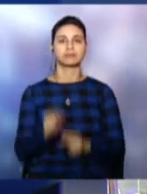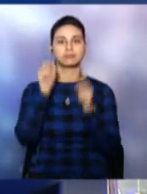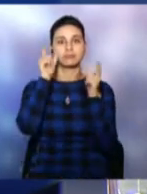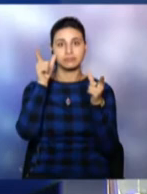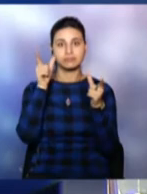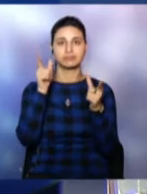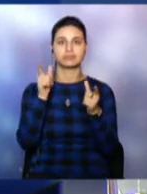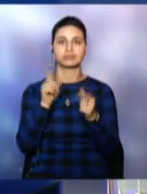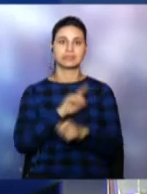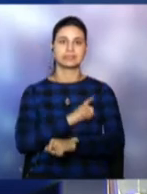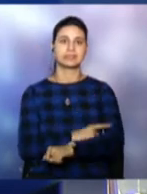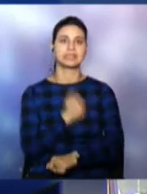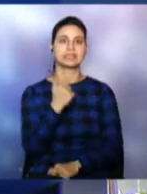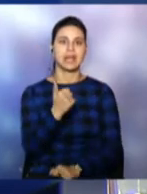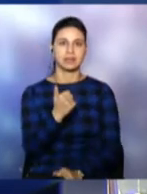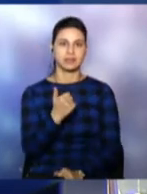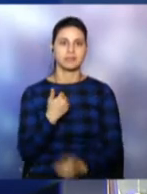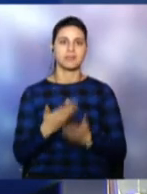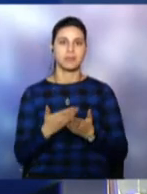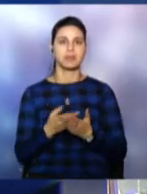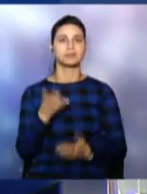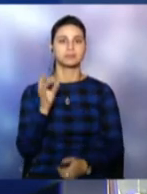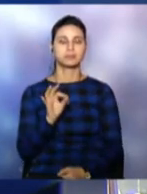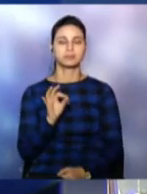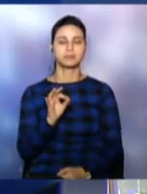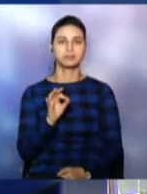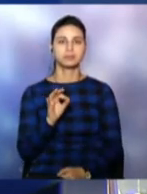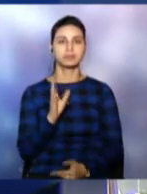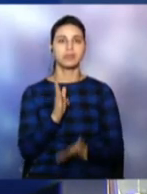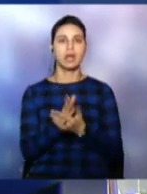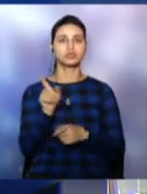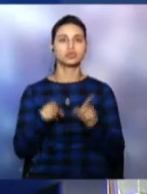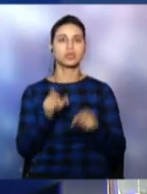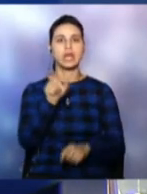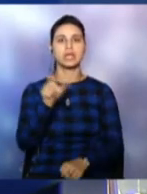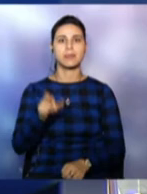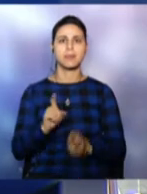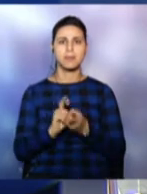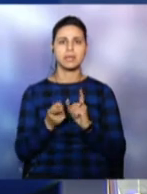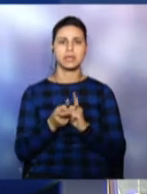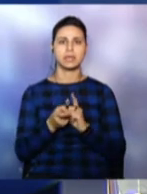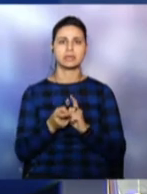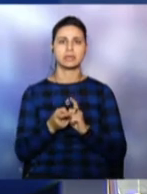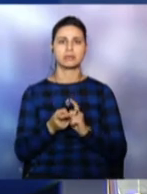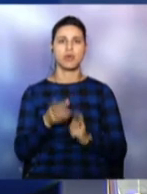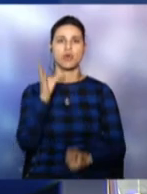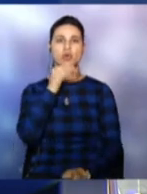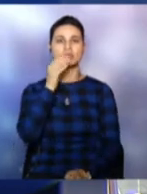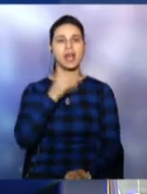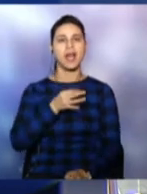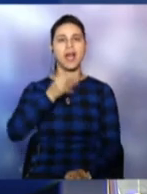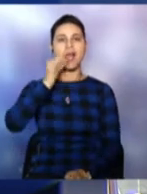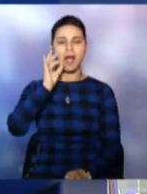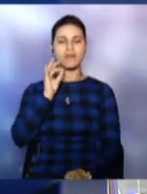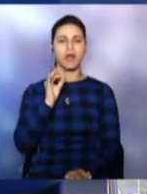გამოფხიზლებას, მხნეობა გვემატება და ასე შემდეგ. მაგრამ აღმოჩნდა, რომ გარკვეულ ნაწილში პირიქით მატონიზირებელი ეფექტის